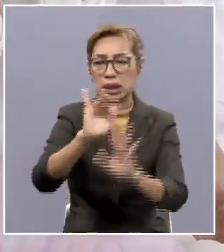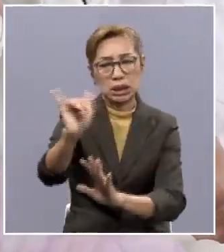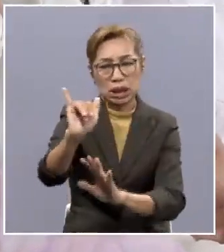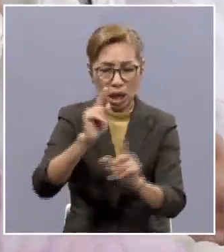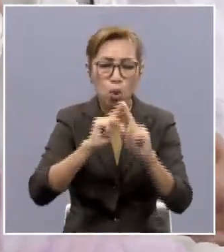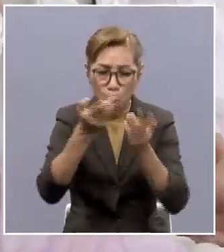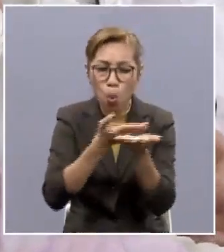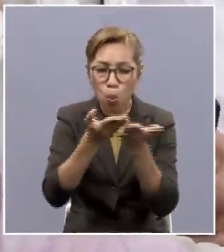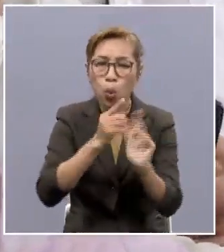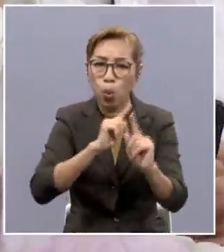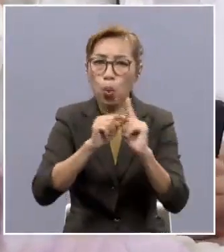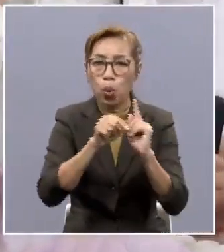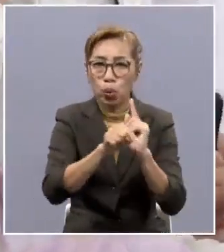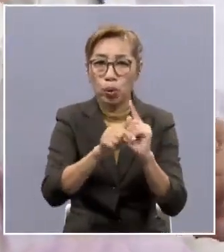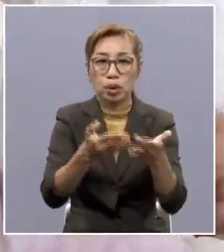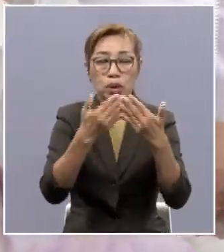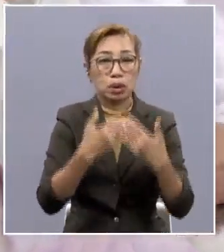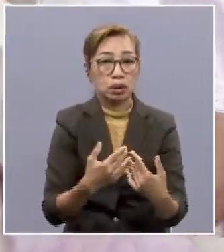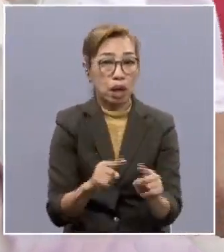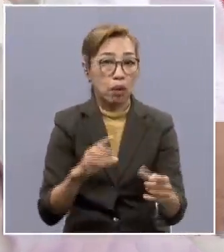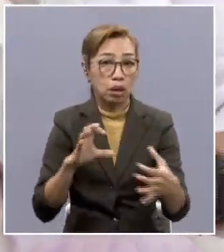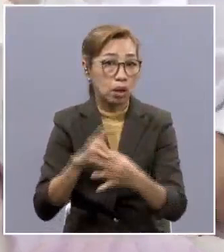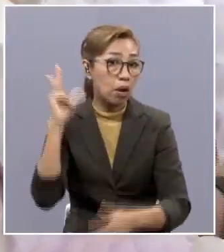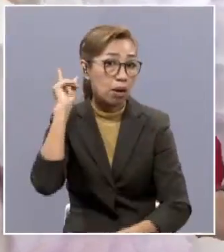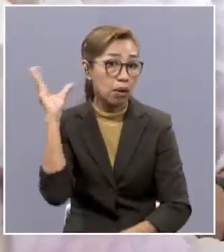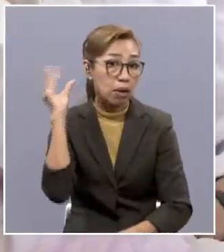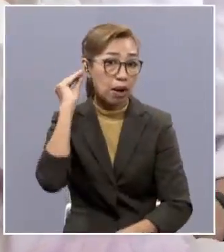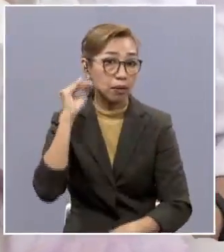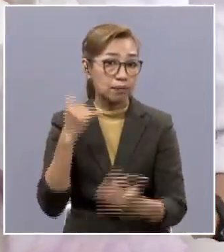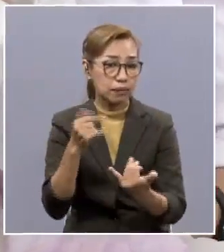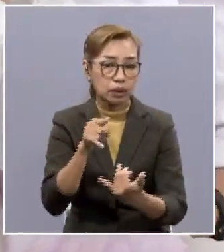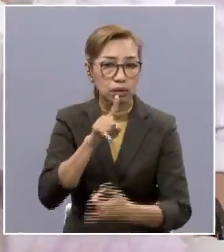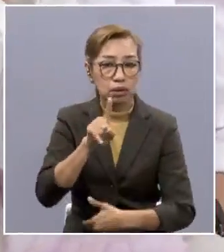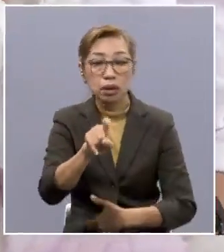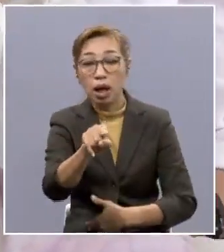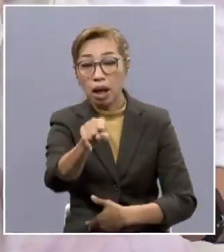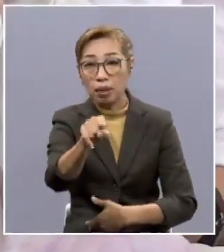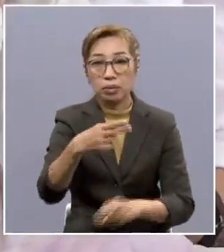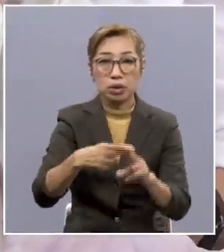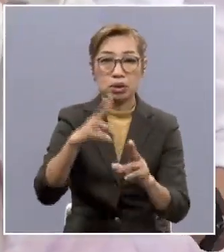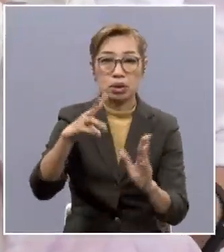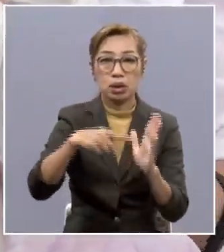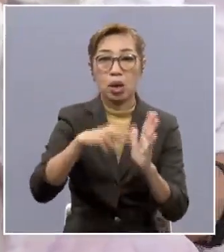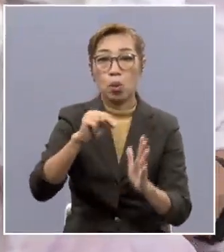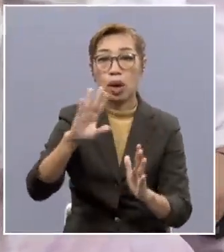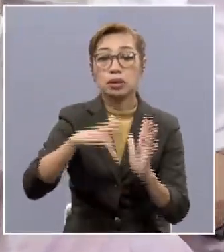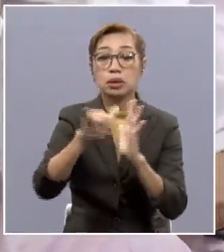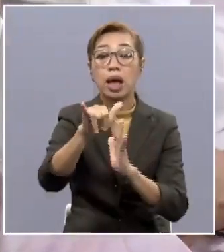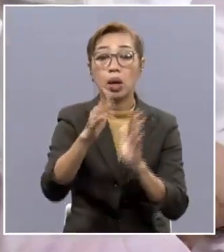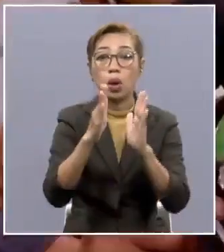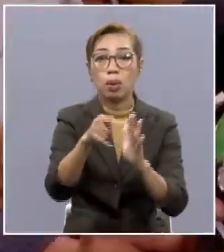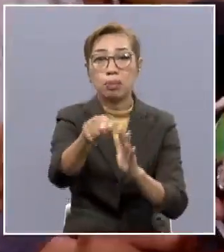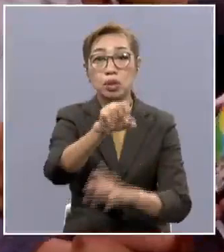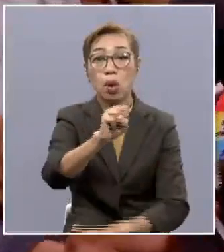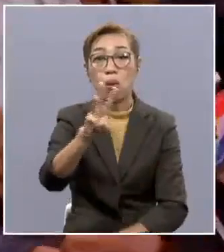เนี่ยนะครับแต่ทีนี้ครับในมุมเรื่องของกระแสข่าวเนี่ยก็ต้องย้อนถามไปถึงคุณวันชัยสอนสิริครับสมาชิกวุ